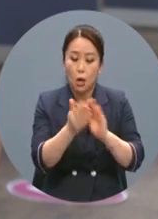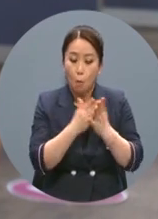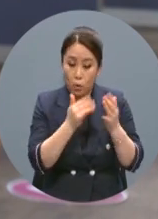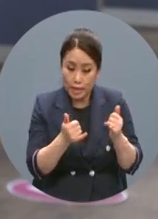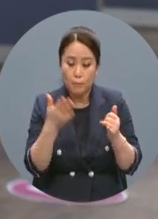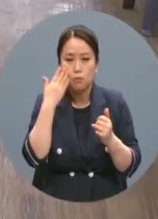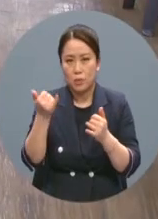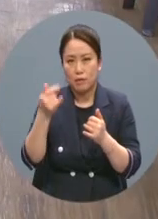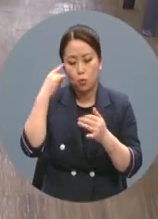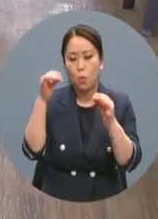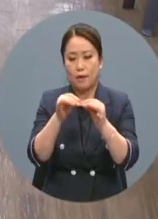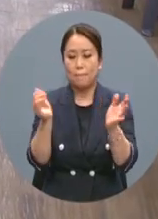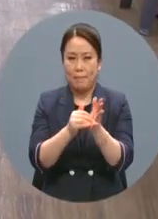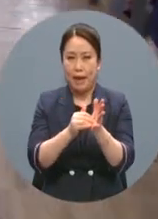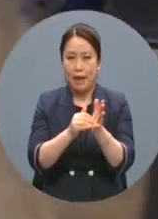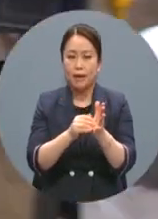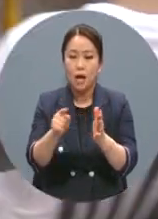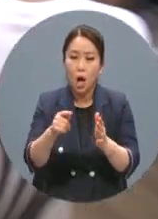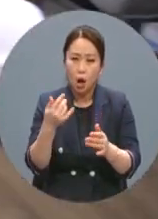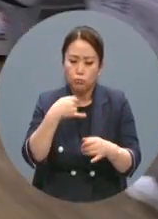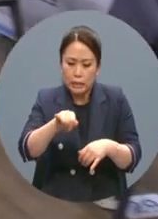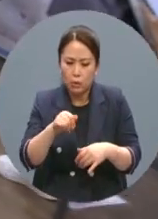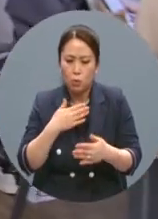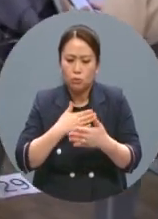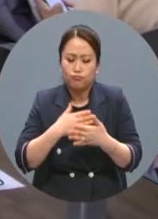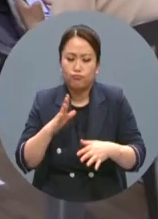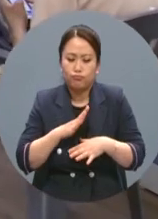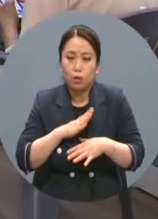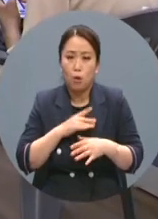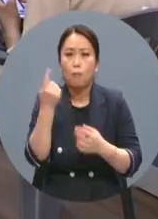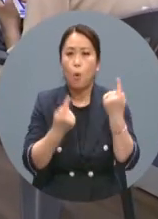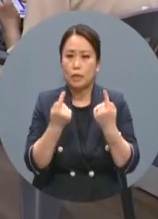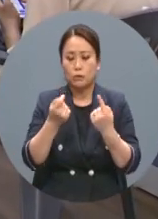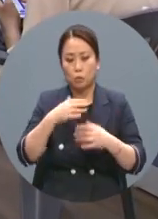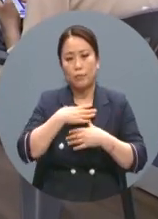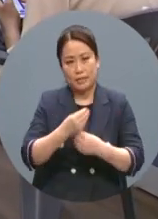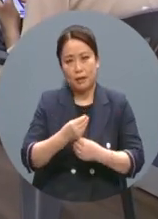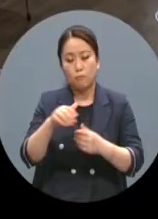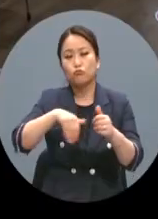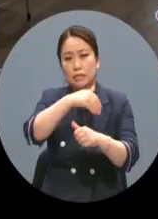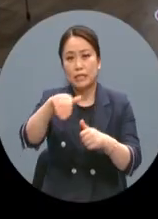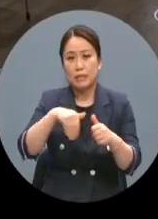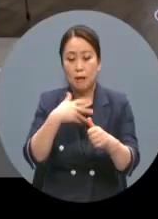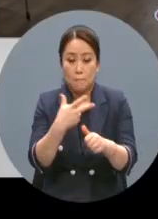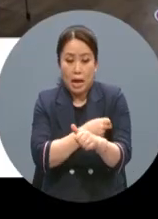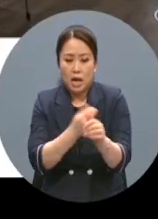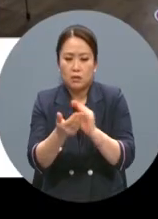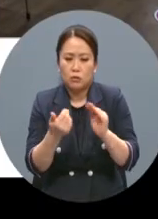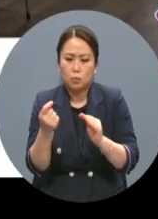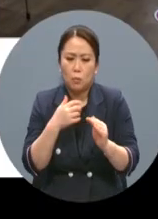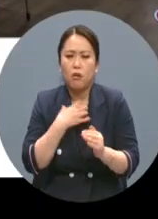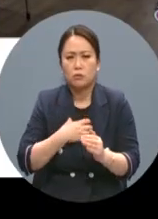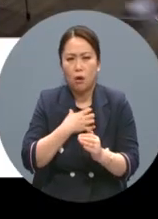절차를 마쳤습니다. 부작용에 대한 긴장보다는 일단 안도하는 분위기입니다. 맞기 전에는 솔직히 좀 걱정도